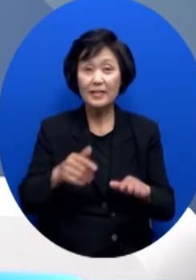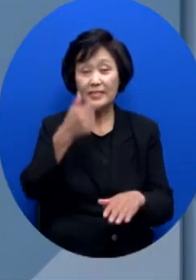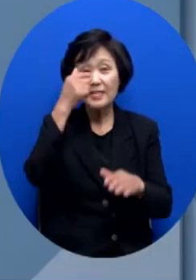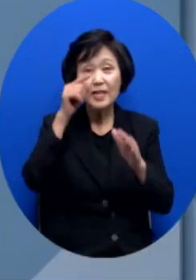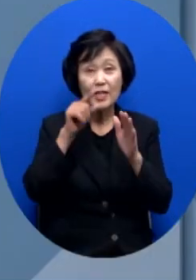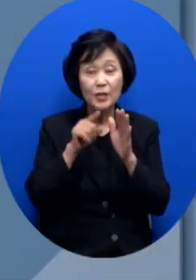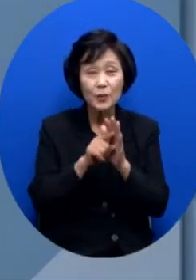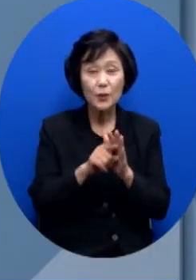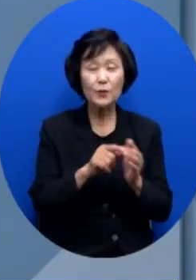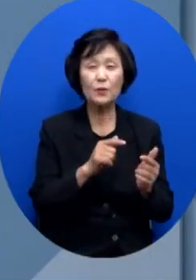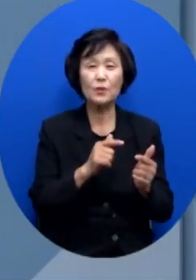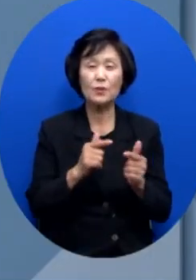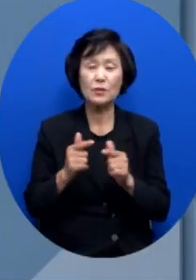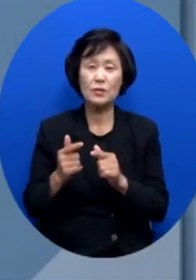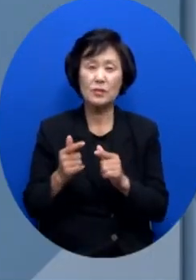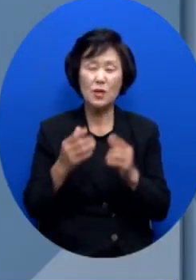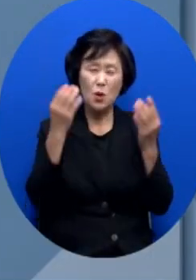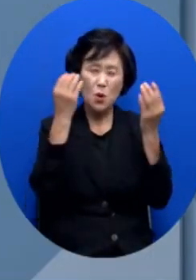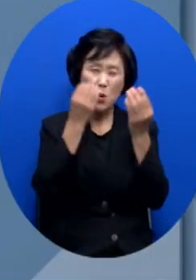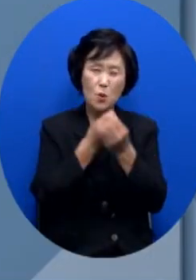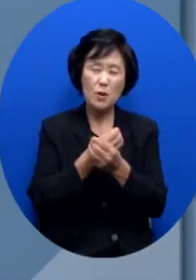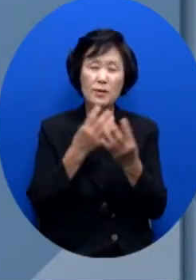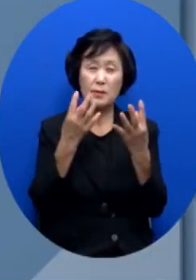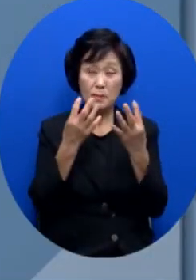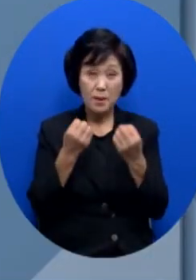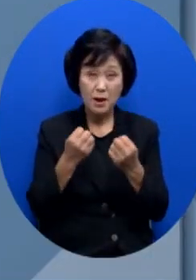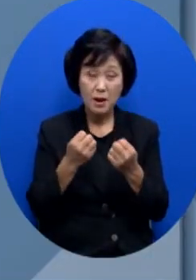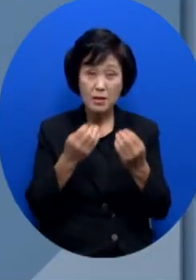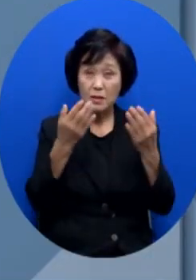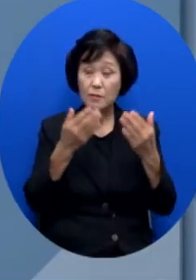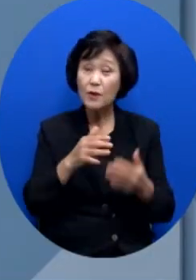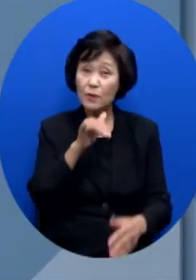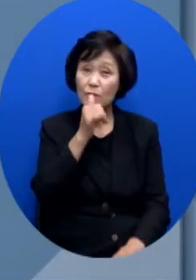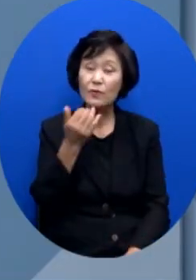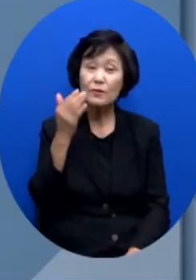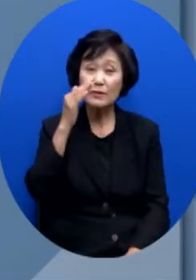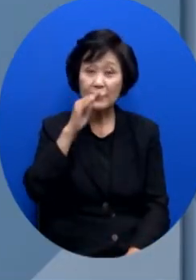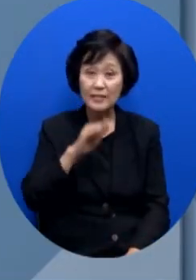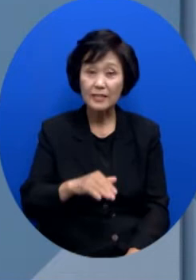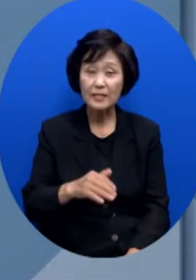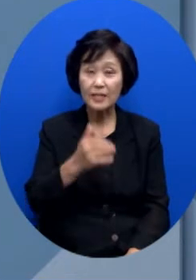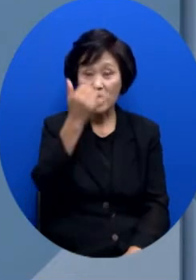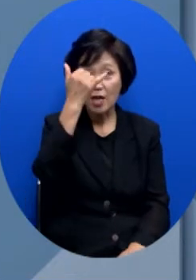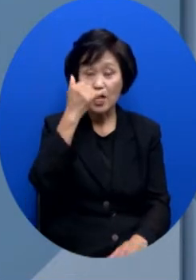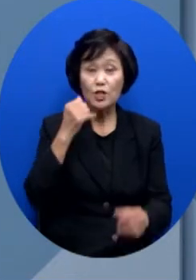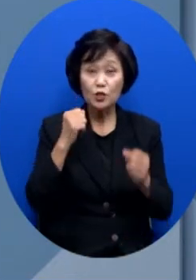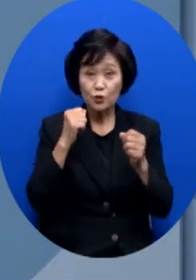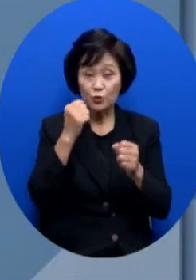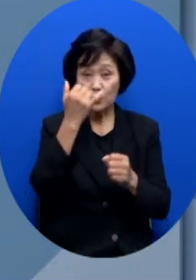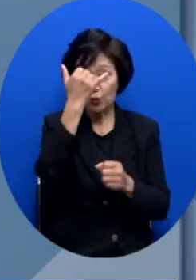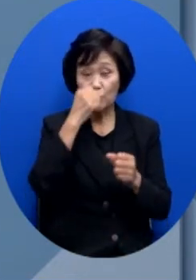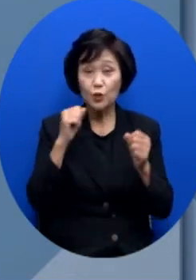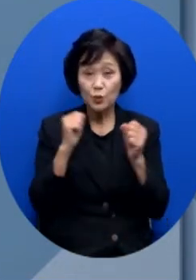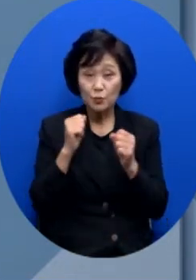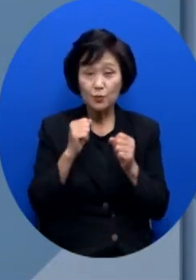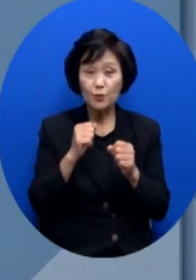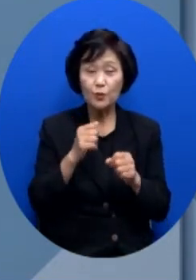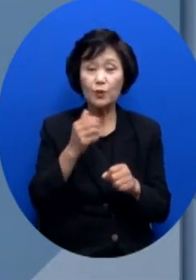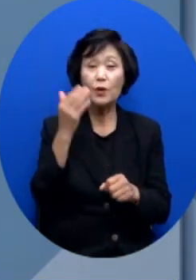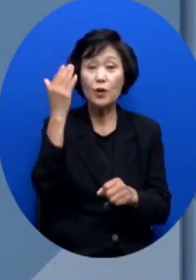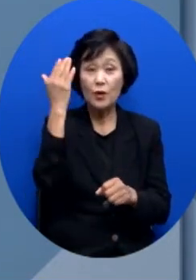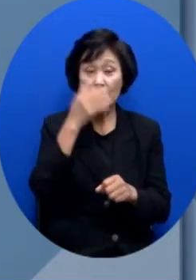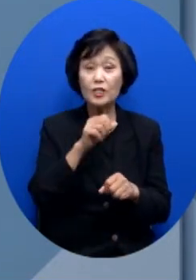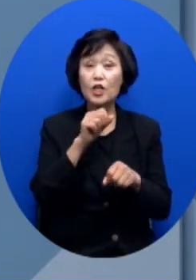기독교가 여러 가지 많은 오해도 많이 받고 있습니다. 그런데 지금 우리 충북 청주 지회는 대부분의 이사나